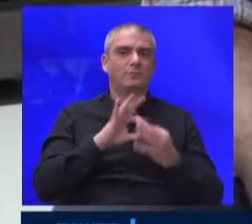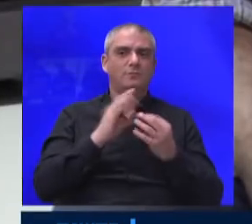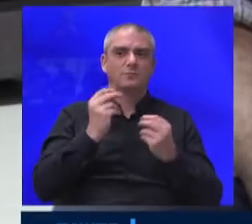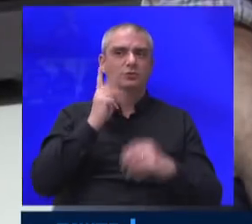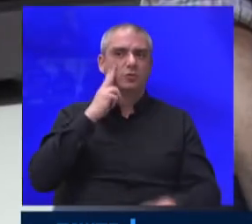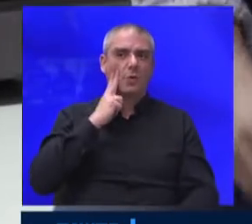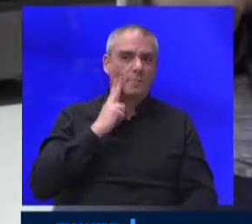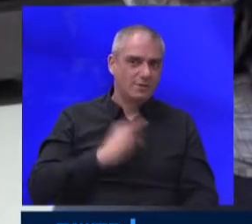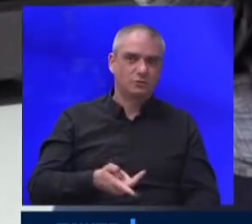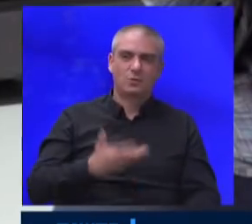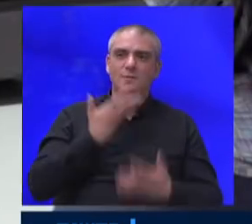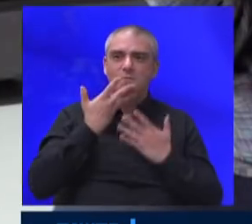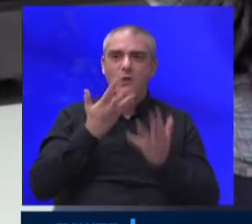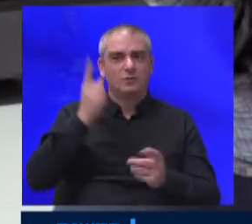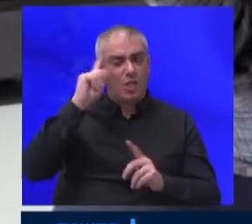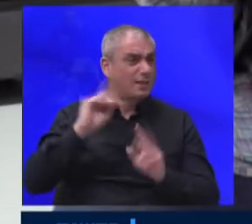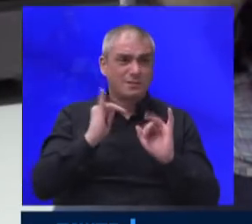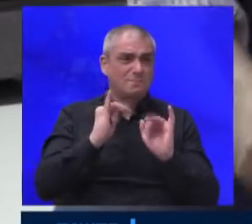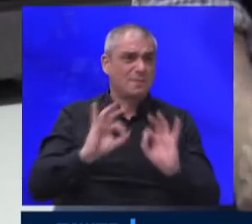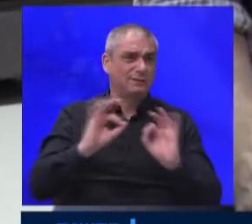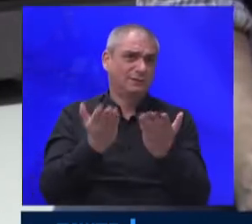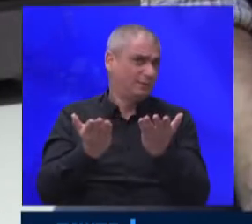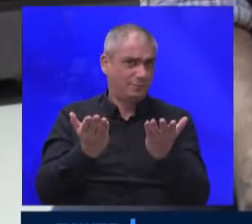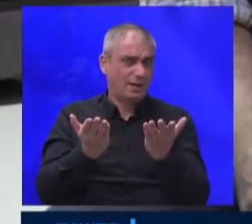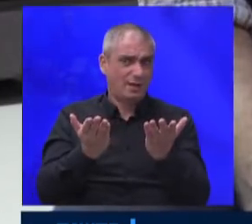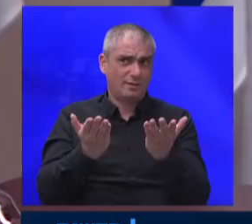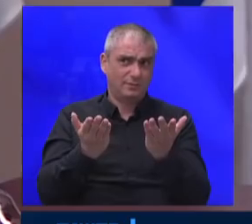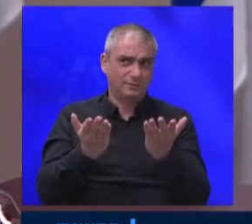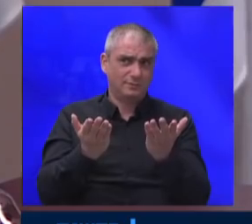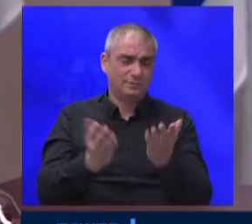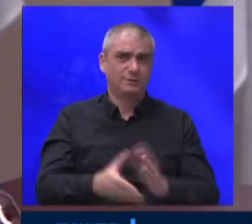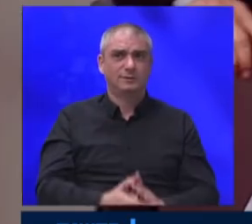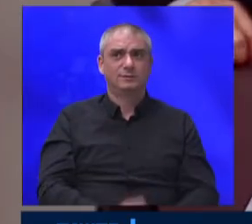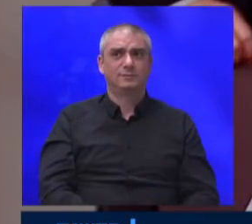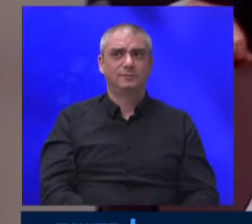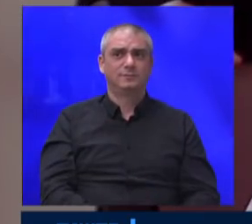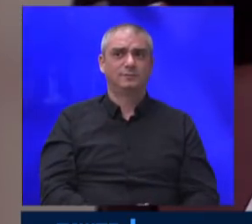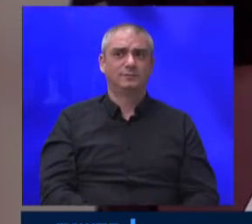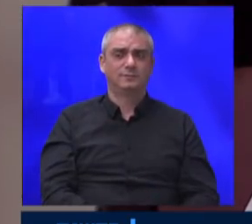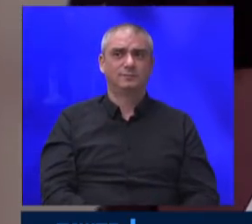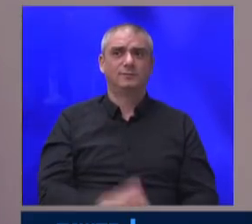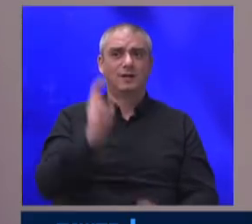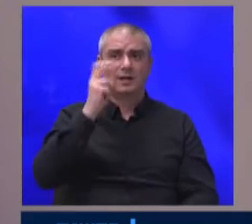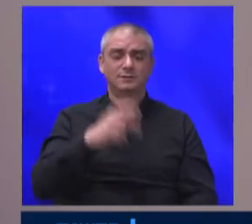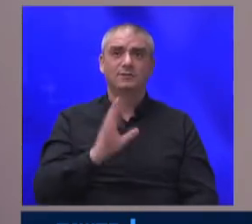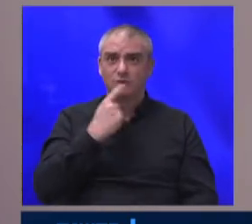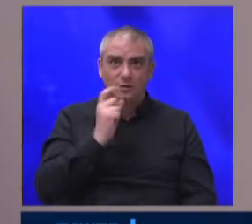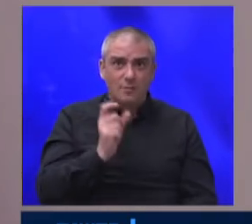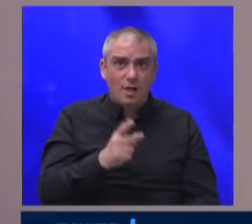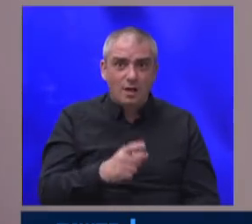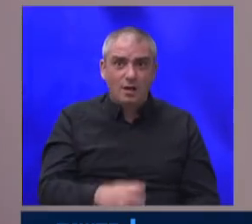בזוי, מאוס, בלי לדעת אפילו, בלי לדעת אפילו מה זה. מר גנץ, אפשר מילה? ראש